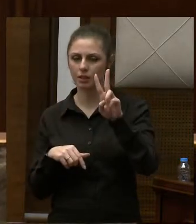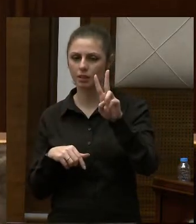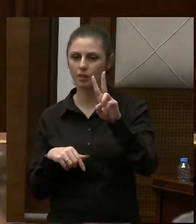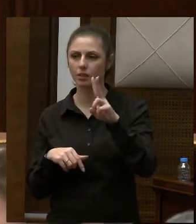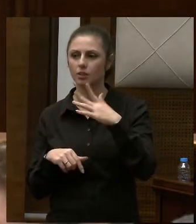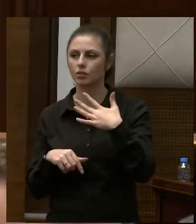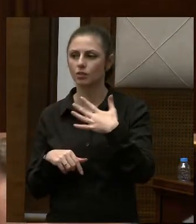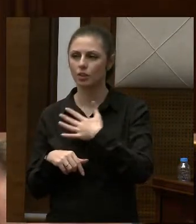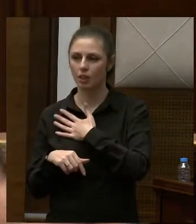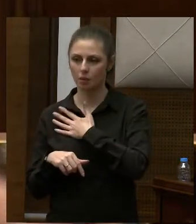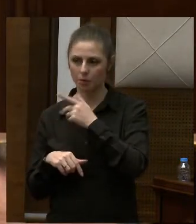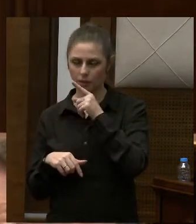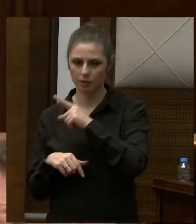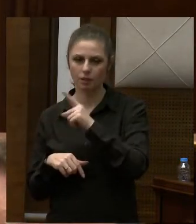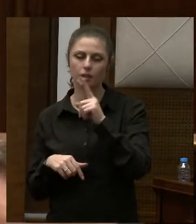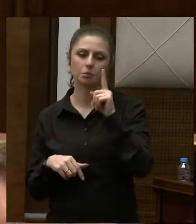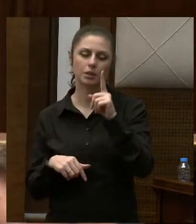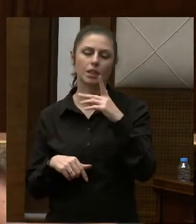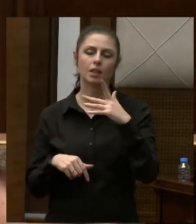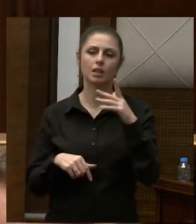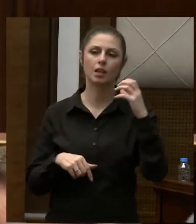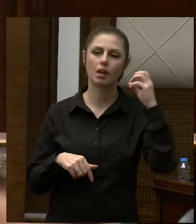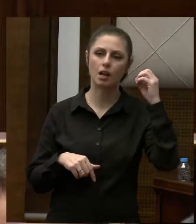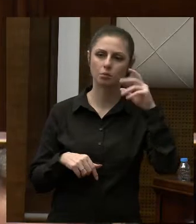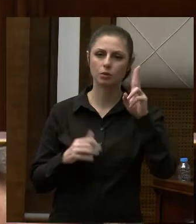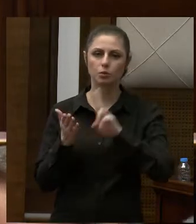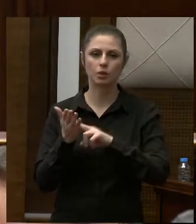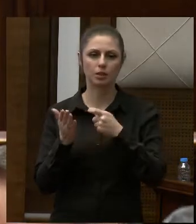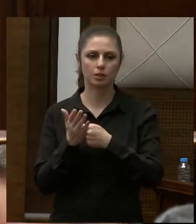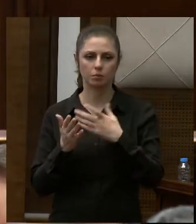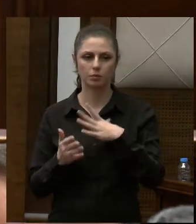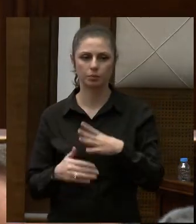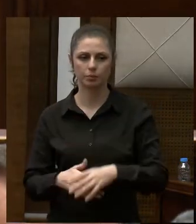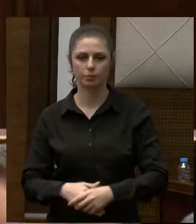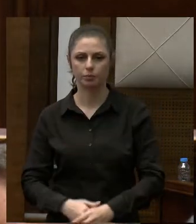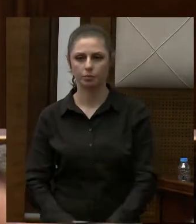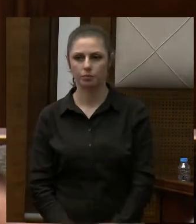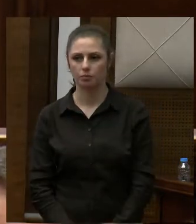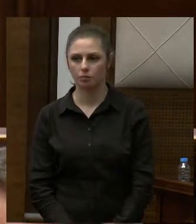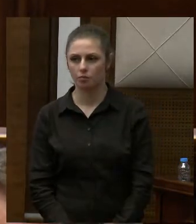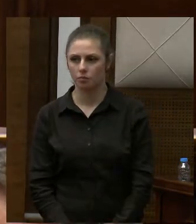Cumhuriyet Halk Partisi'nden, bir de AK Parti'den üye ismi. Buyurun.